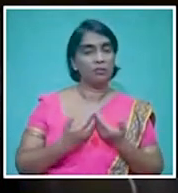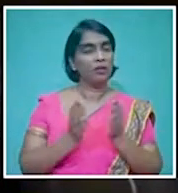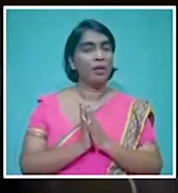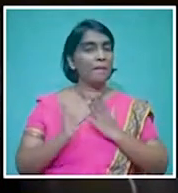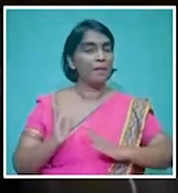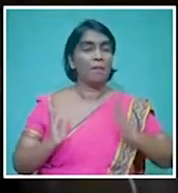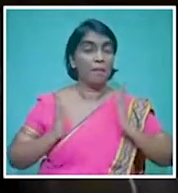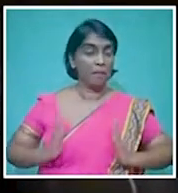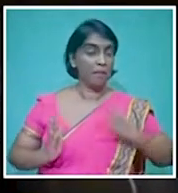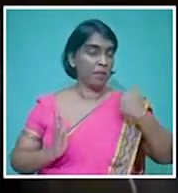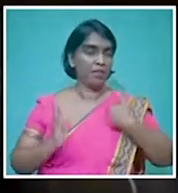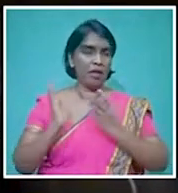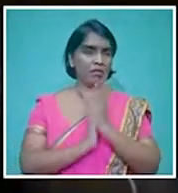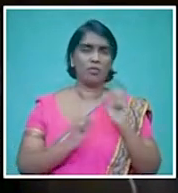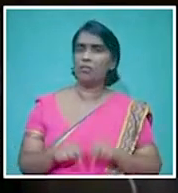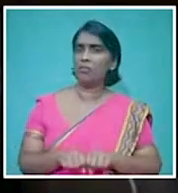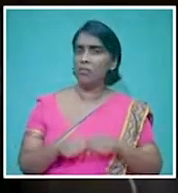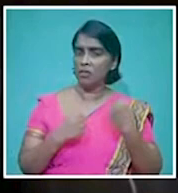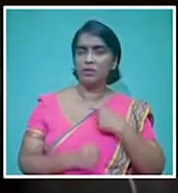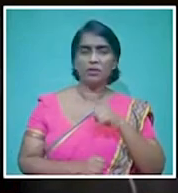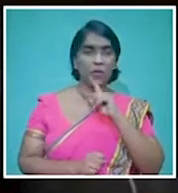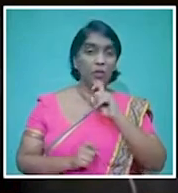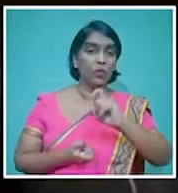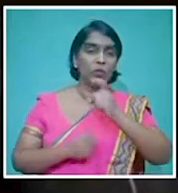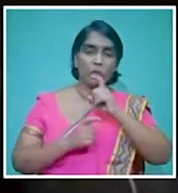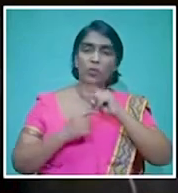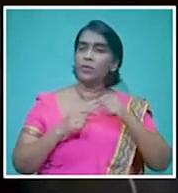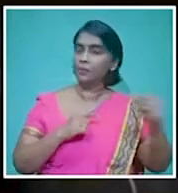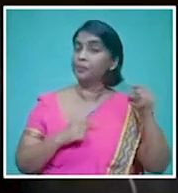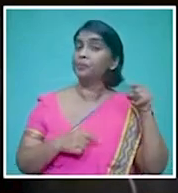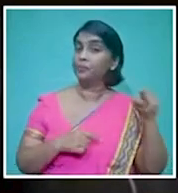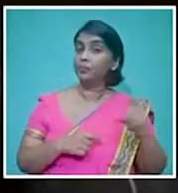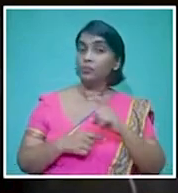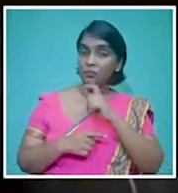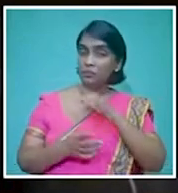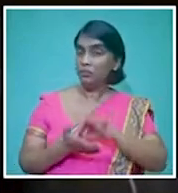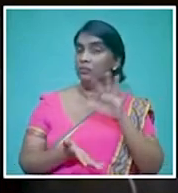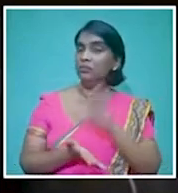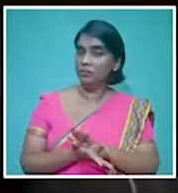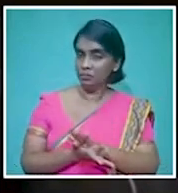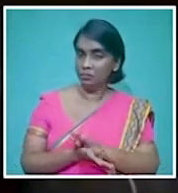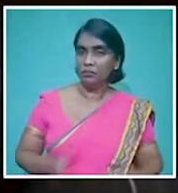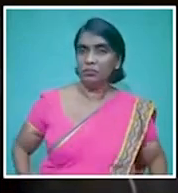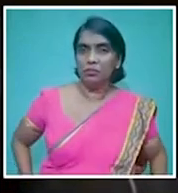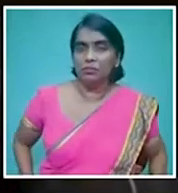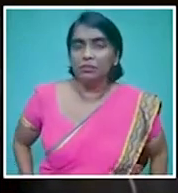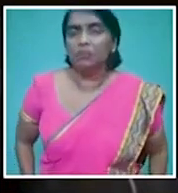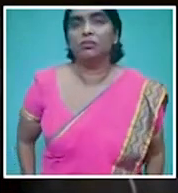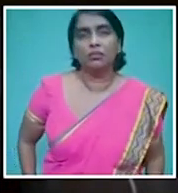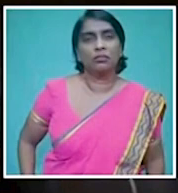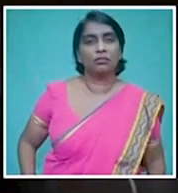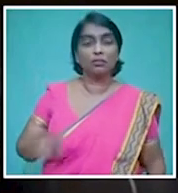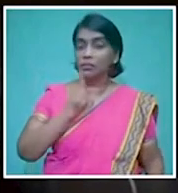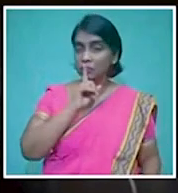මූලික අයිතිවාසිකම් උල්ලංඝනය වුණ බව ප්‍රකාශ කරමින් නඩුවක් කියනවා. එහෙම නඩු තීන්දුවේ පැහැදිලිවම